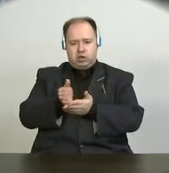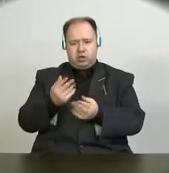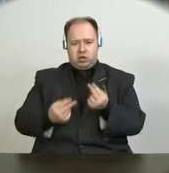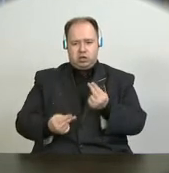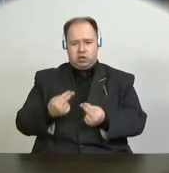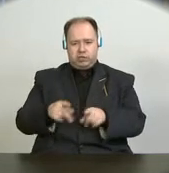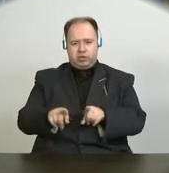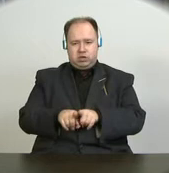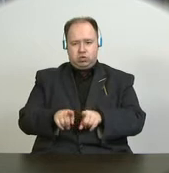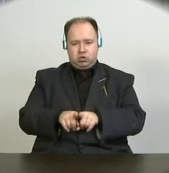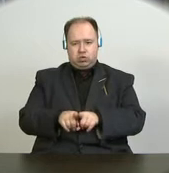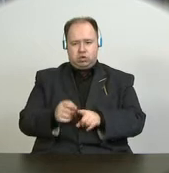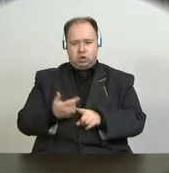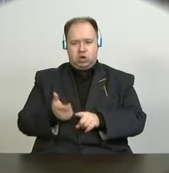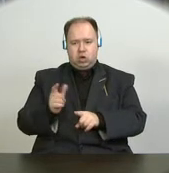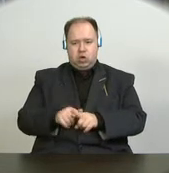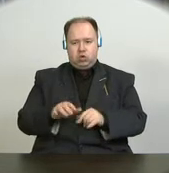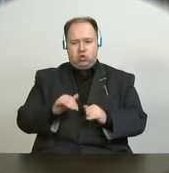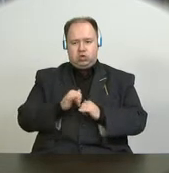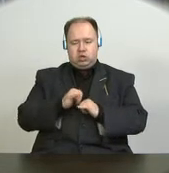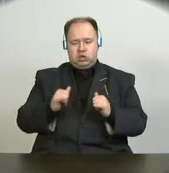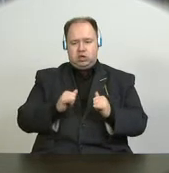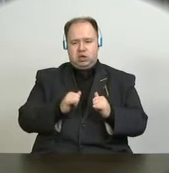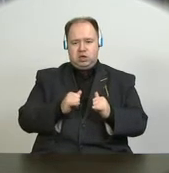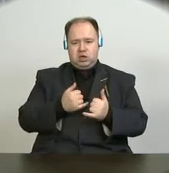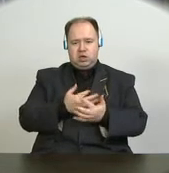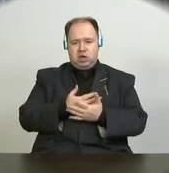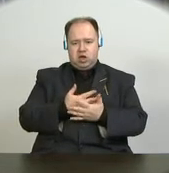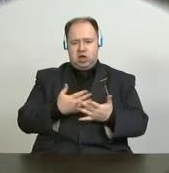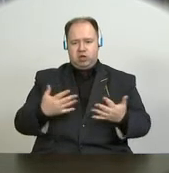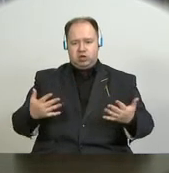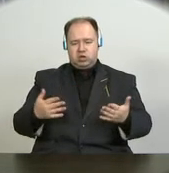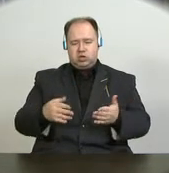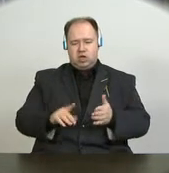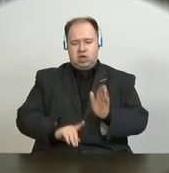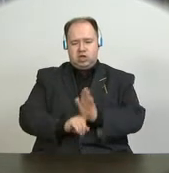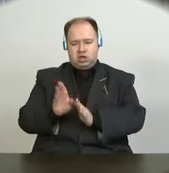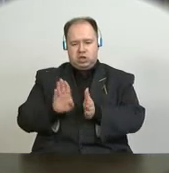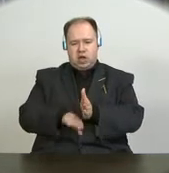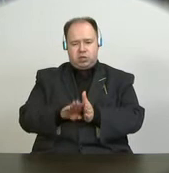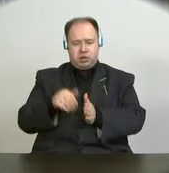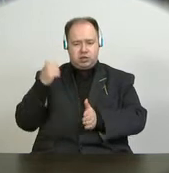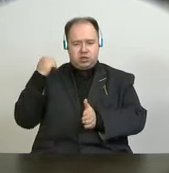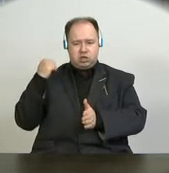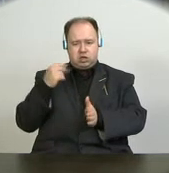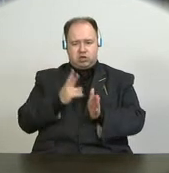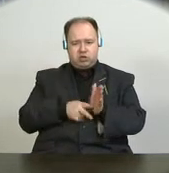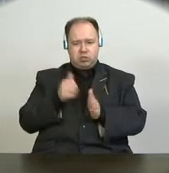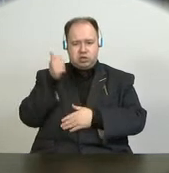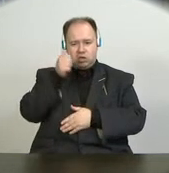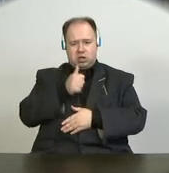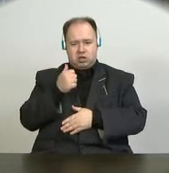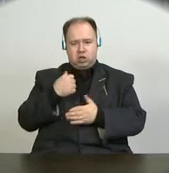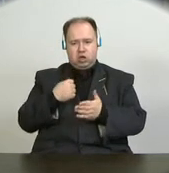очень сильны эволюционировали от там простейших аркад в 70 до